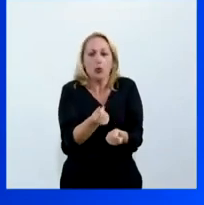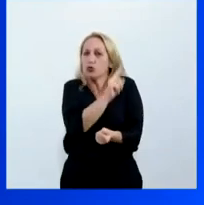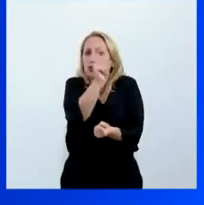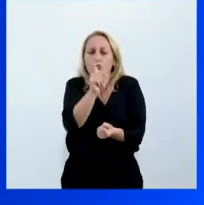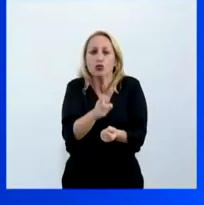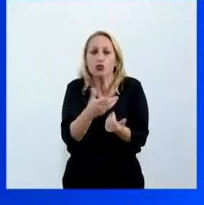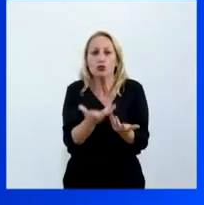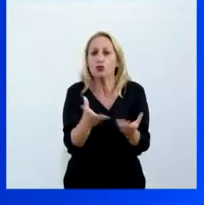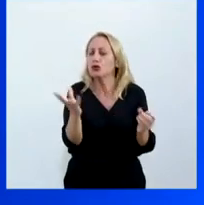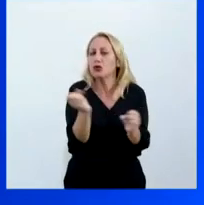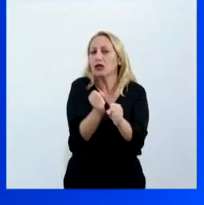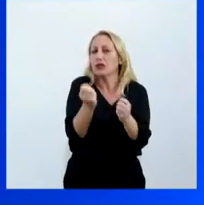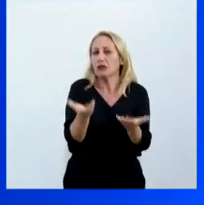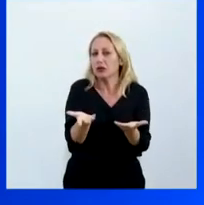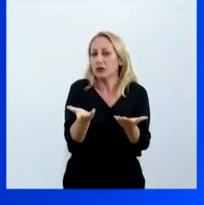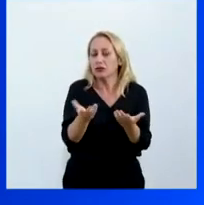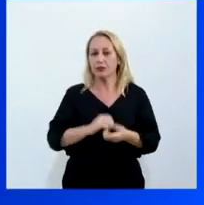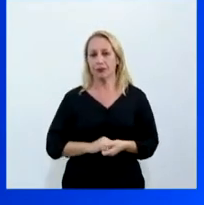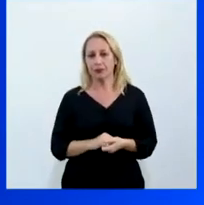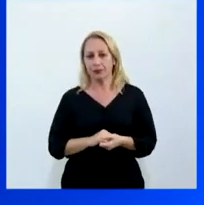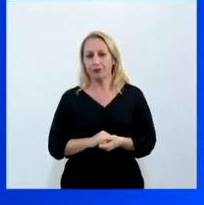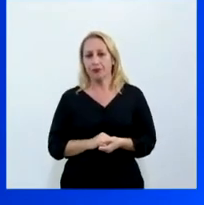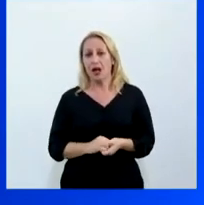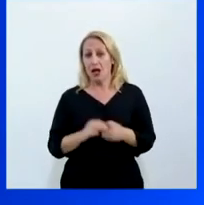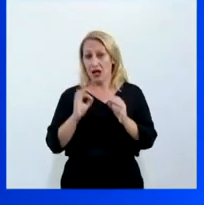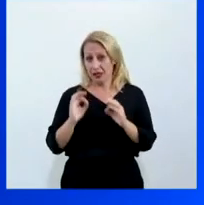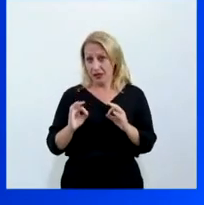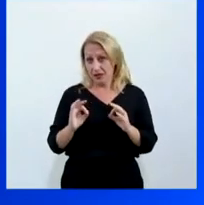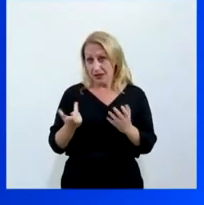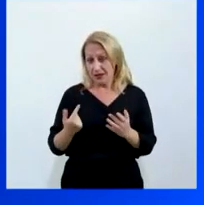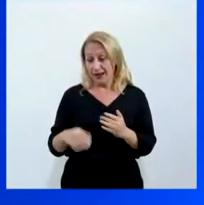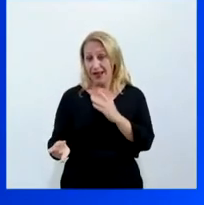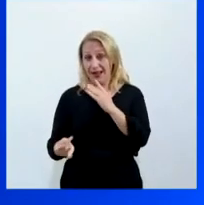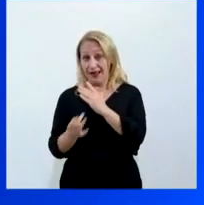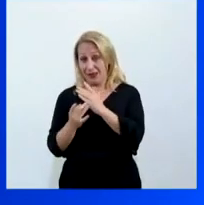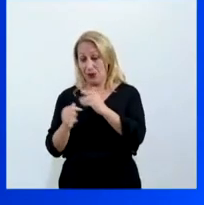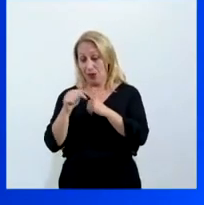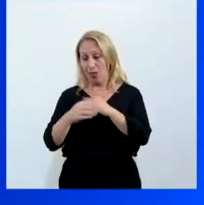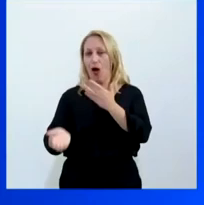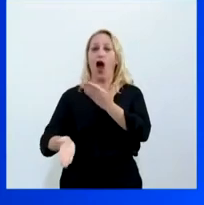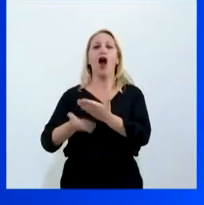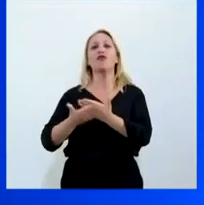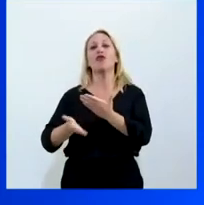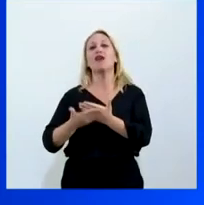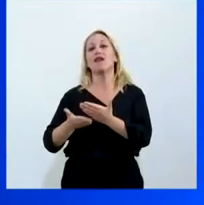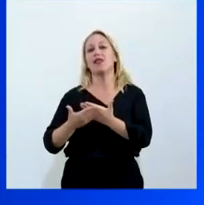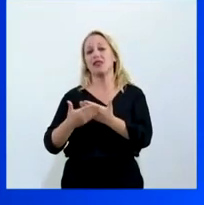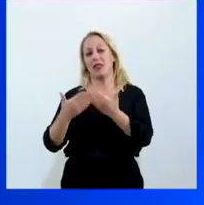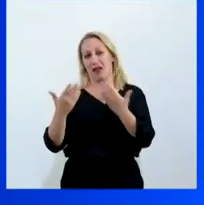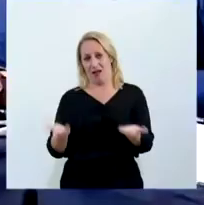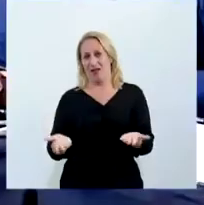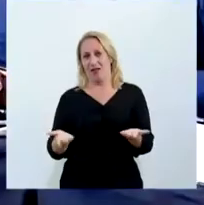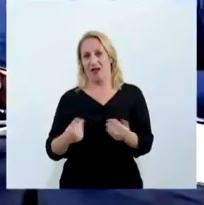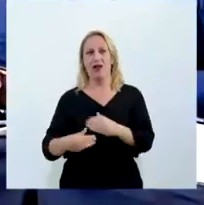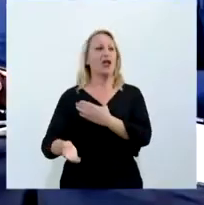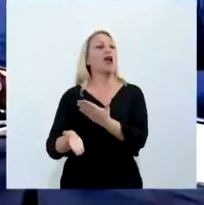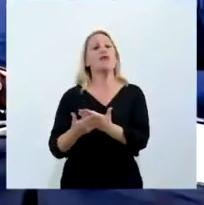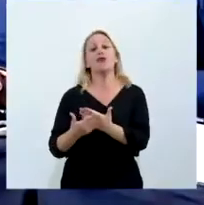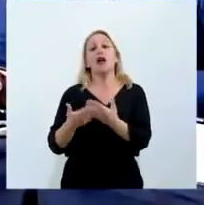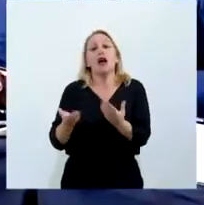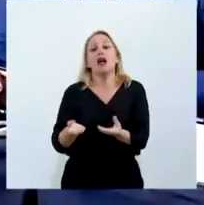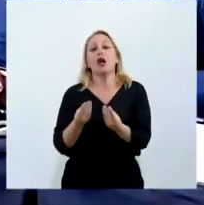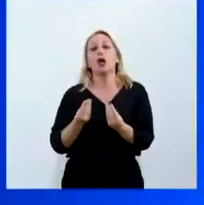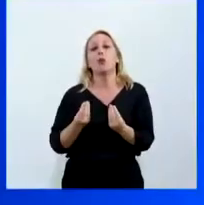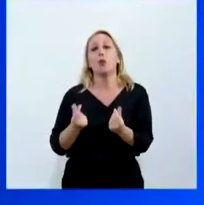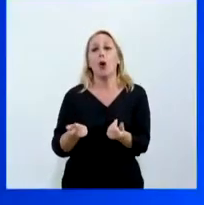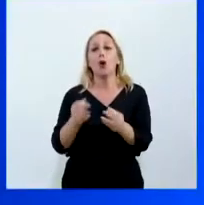καθαρό εισόδημα. Και βέβαια η τεχνολογία μας βοηθάει πολύ, κύριε Κωσελόγλου. Μας βοηθάει πολύ στο να μπορέσουμε